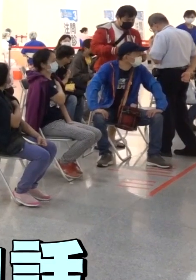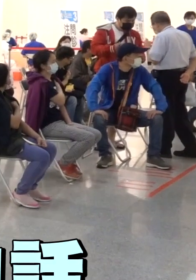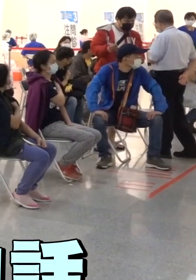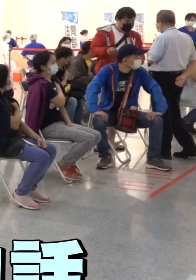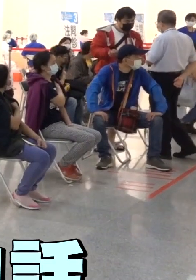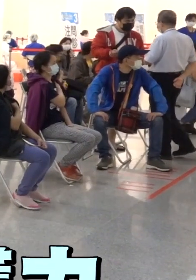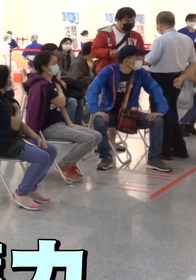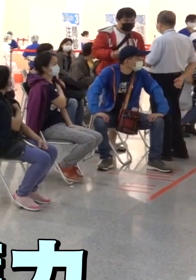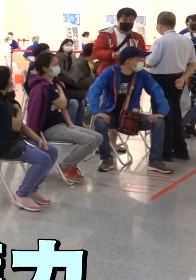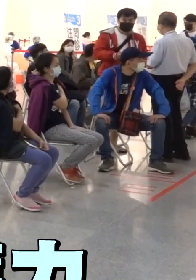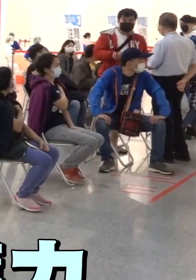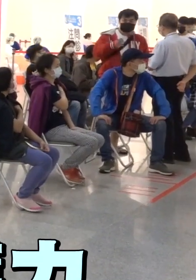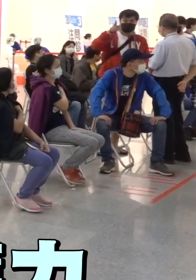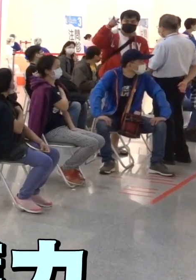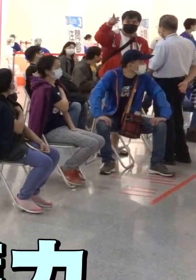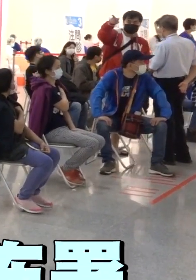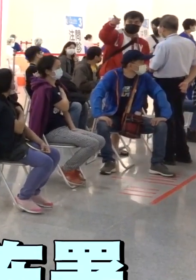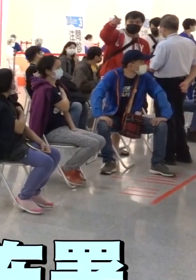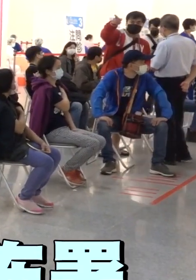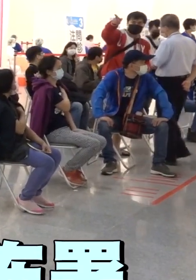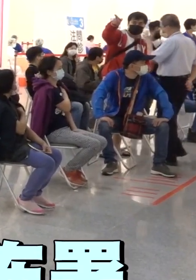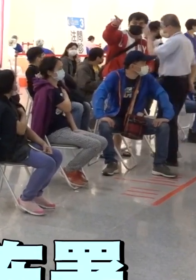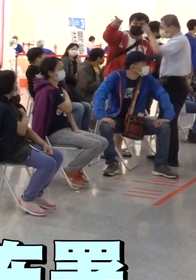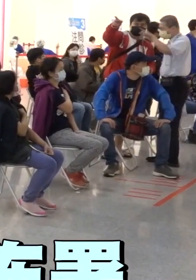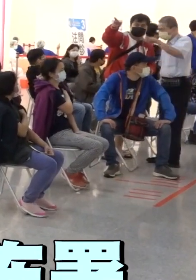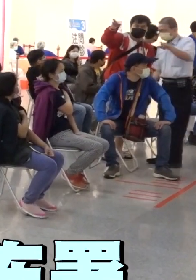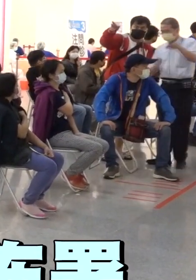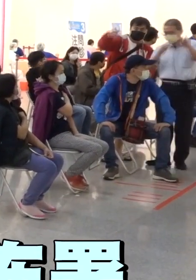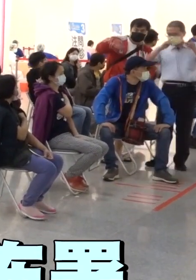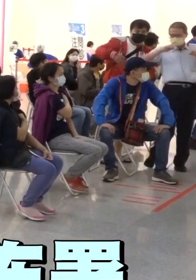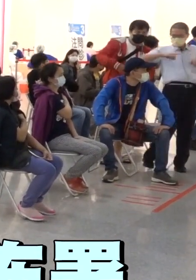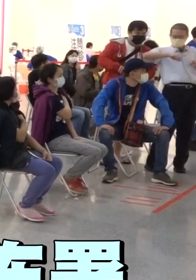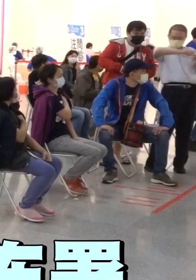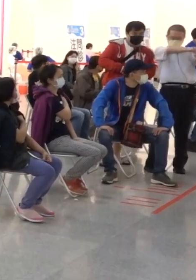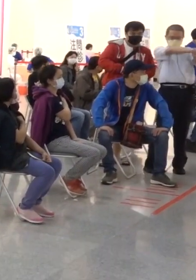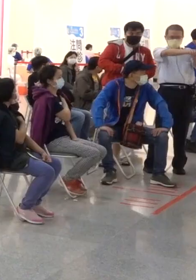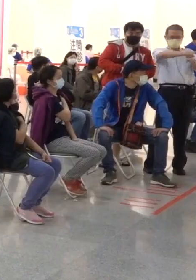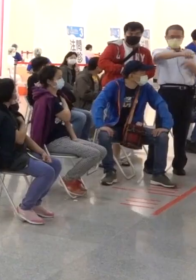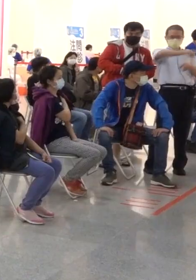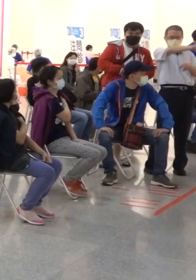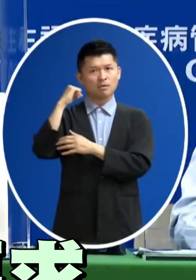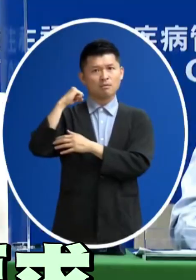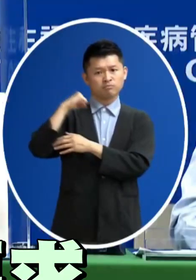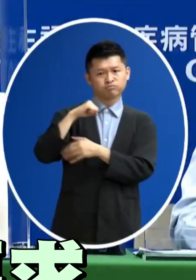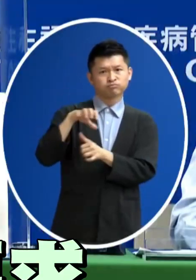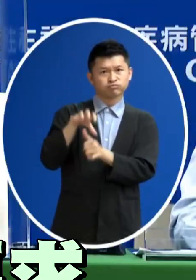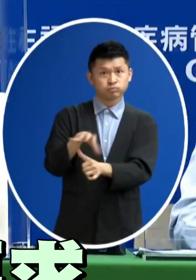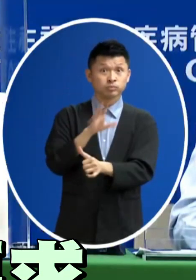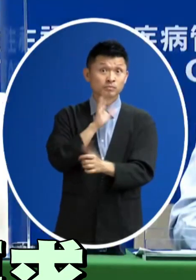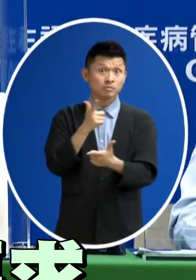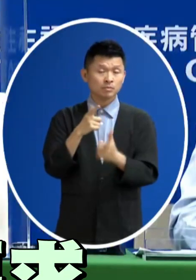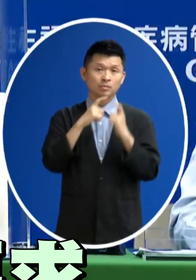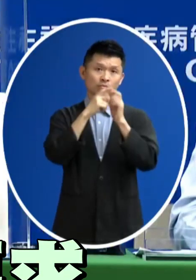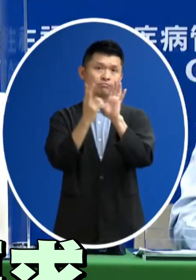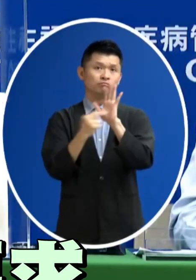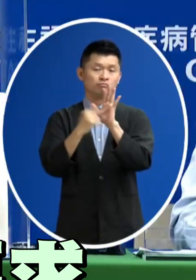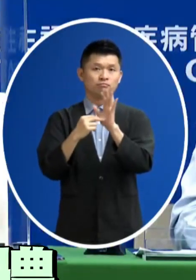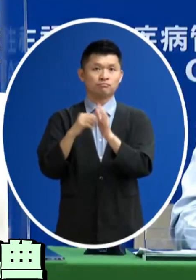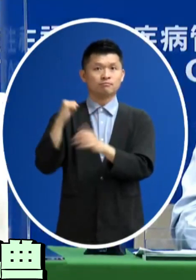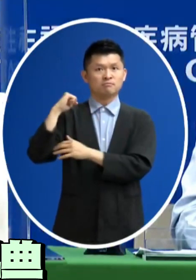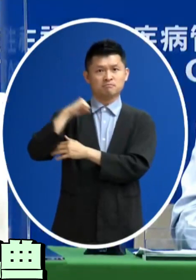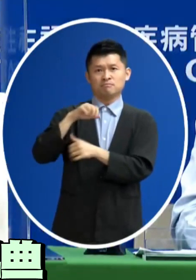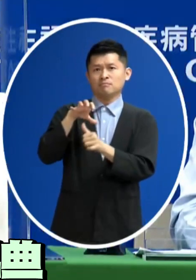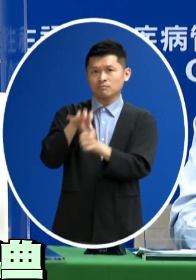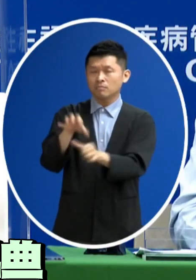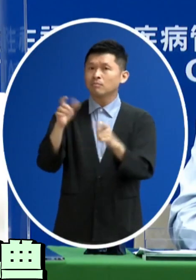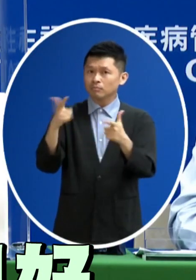使有进来的话，大家都有保护力，也是为了超前部署啦。 没有强迫，那事实上是要求了哈，这